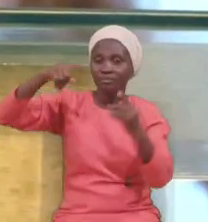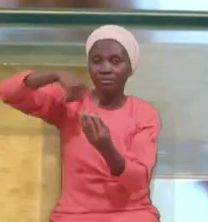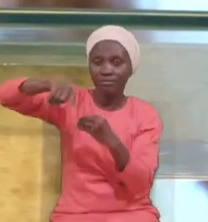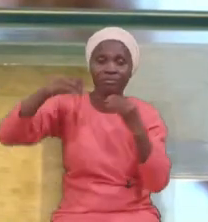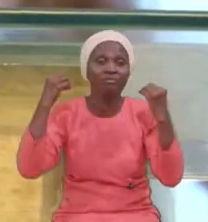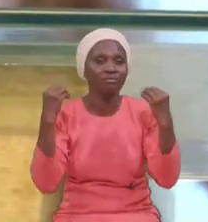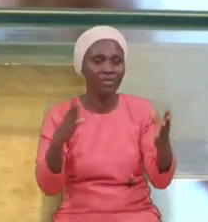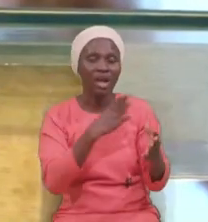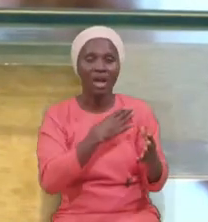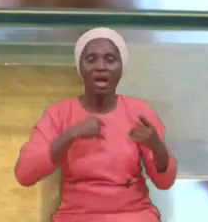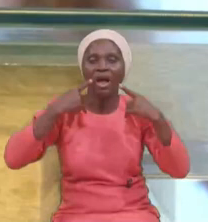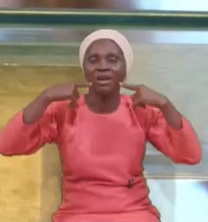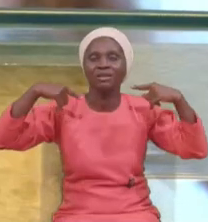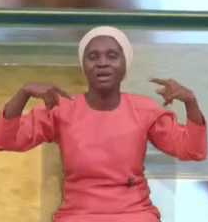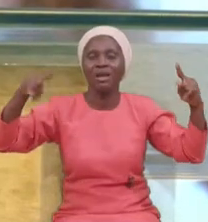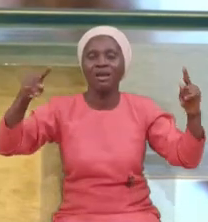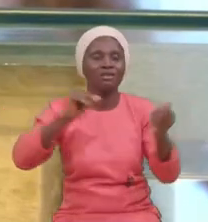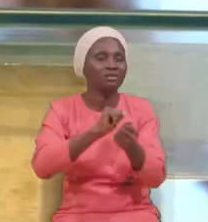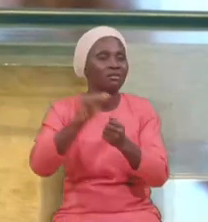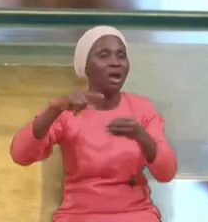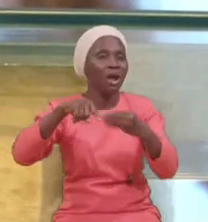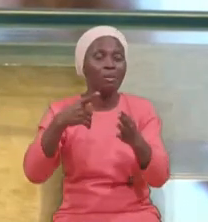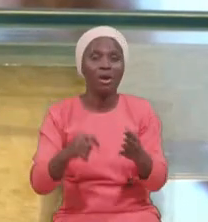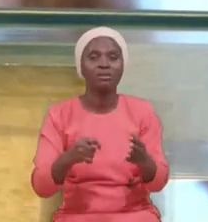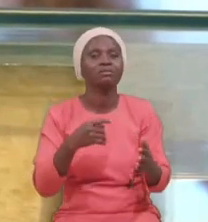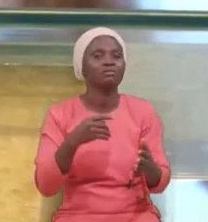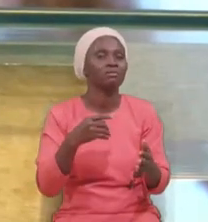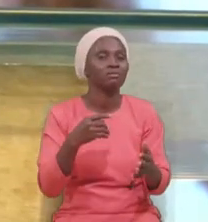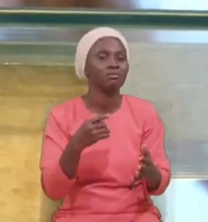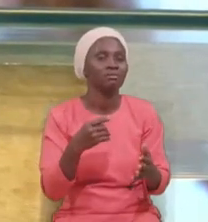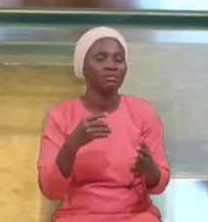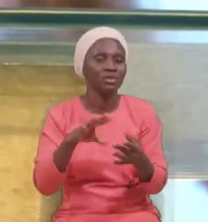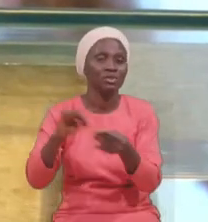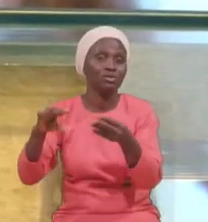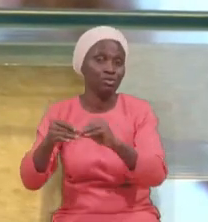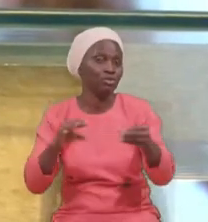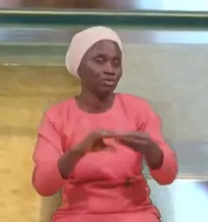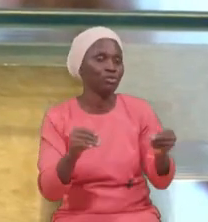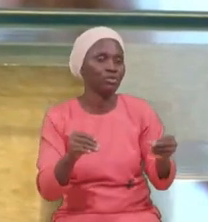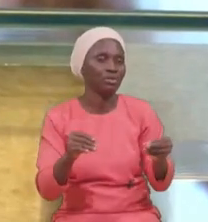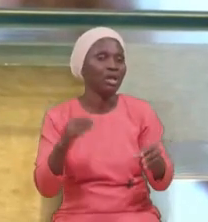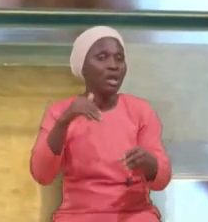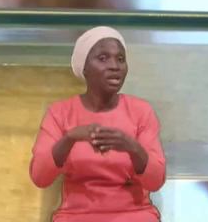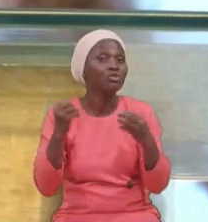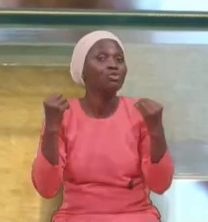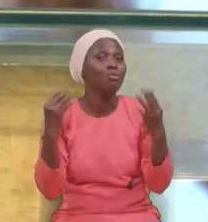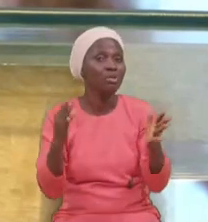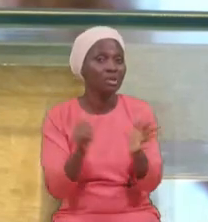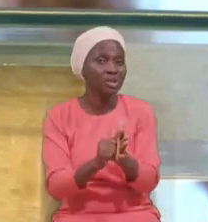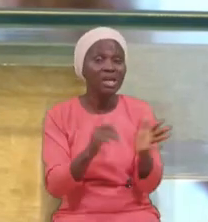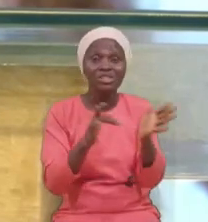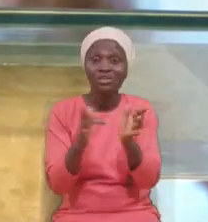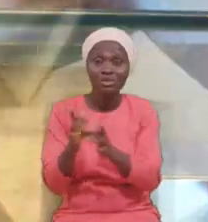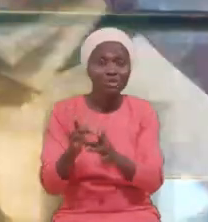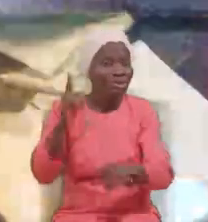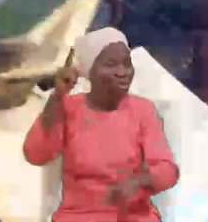hautement la chose et à la divulguer, voyant la conséquence maintenant, de sorte que